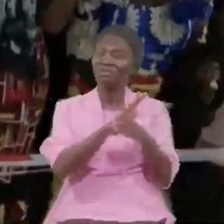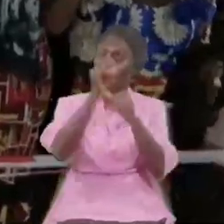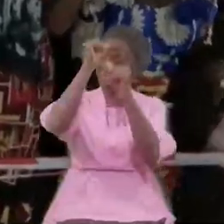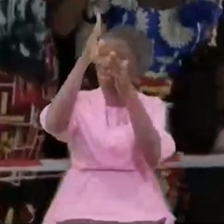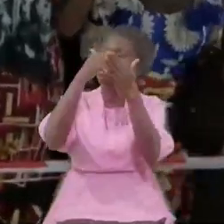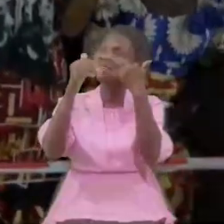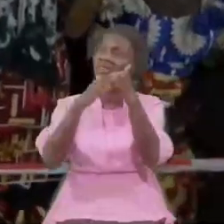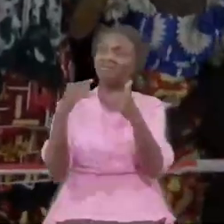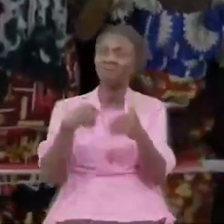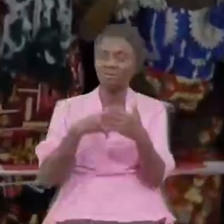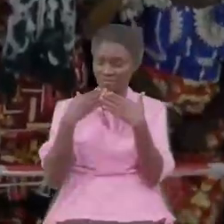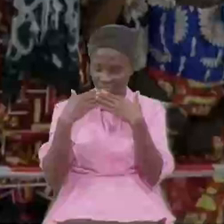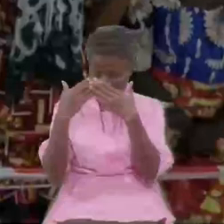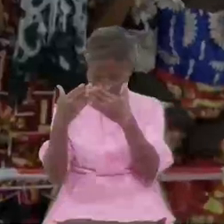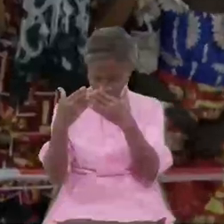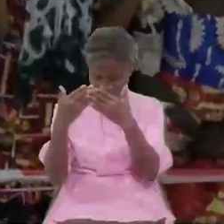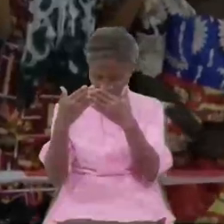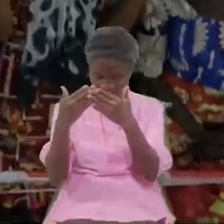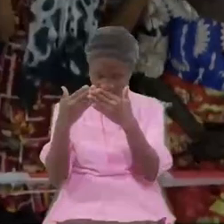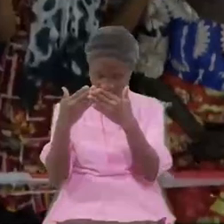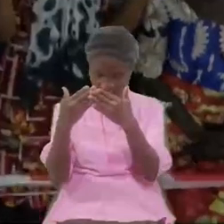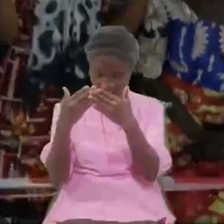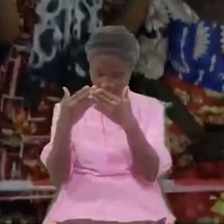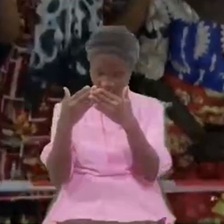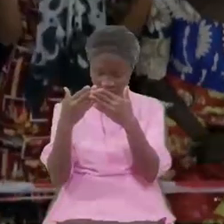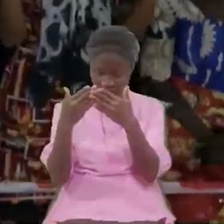Père compatissant dans les cieux, nous te disons merci.